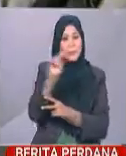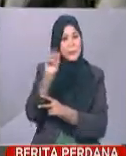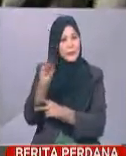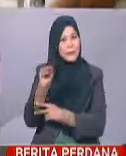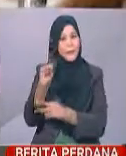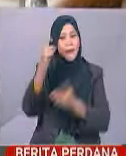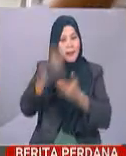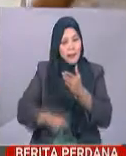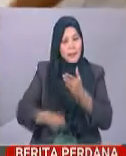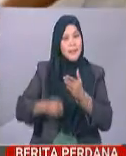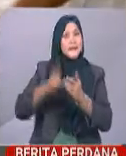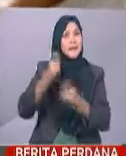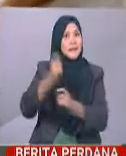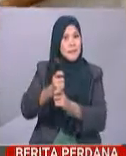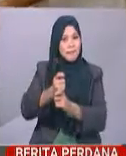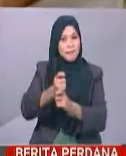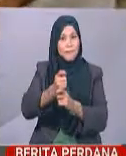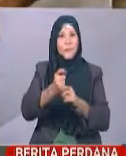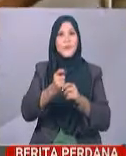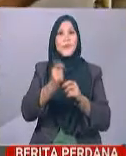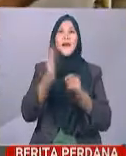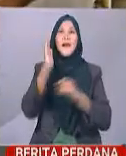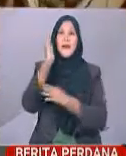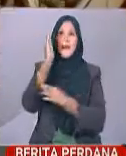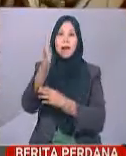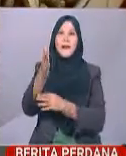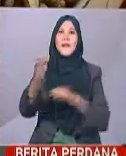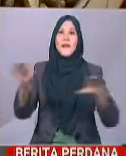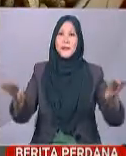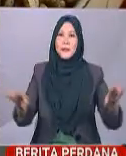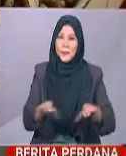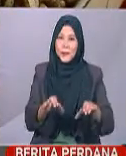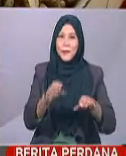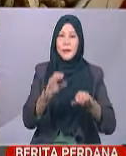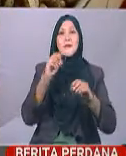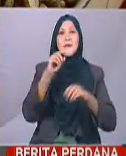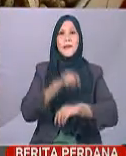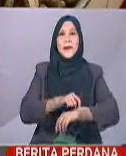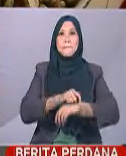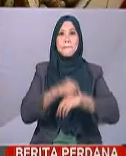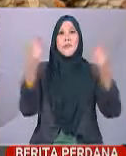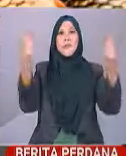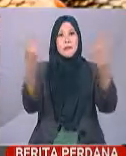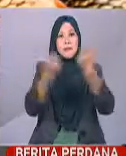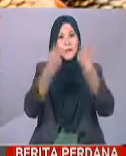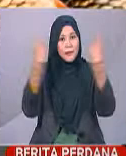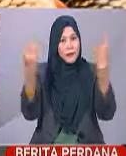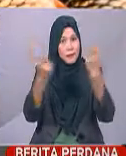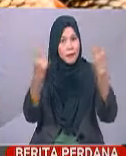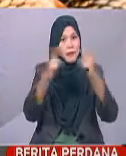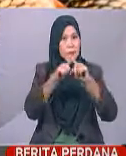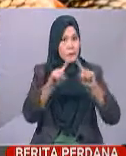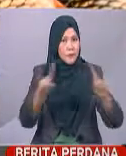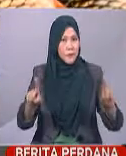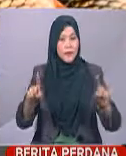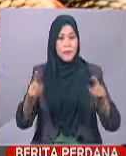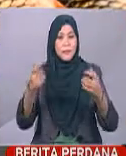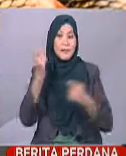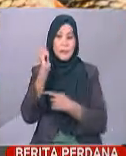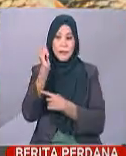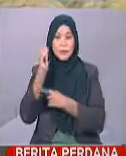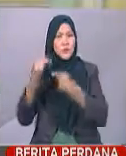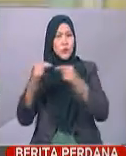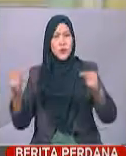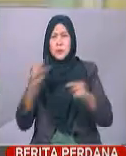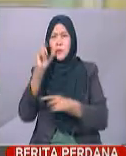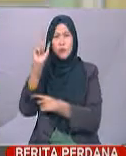harga maksimum ini akan dilaksanakan sewaktu musim perayaan. Tetapi kita telah putuskan tadi, tak